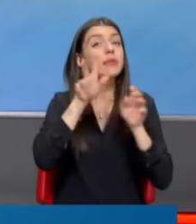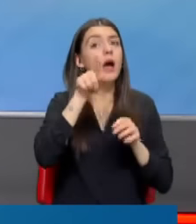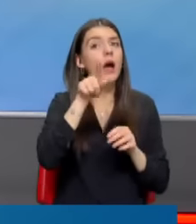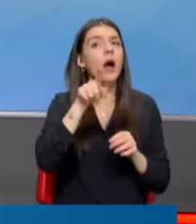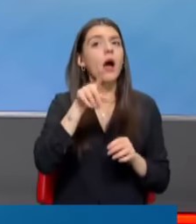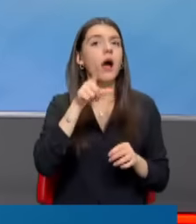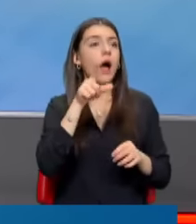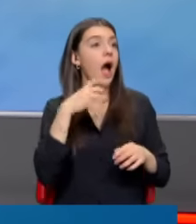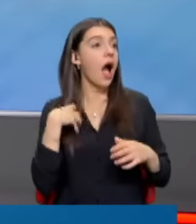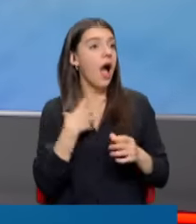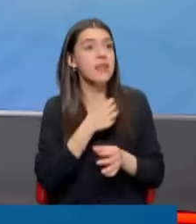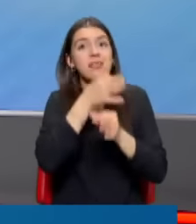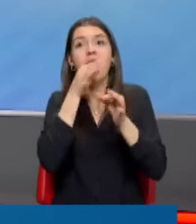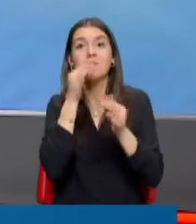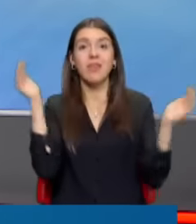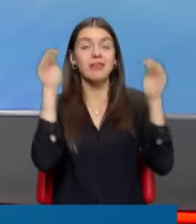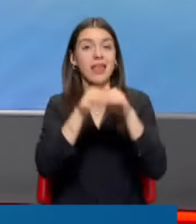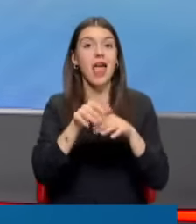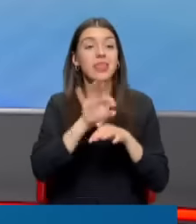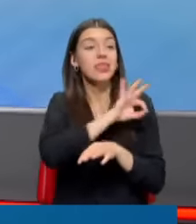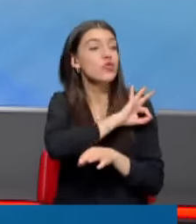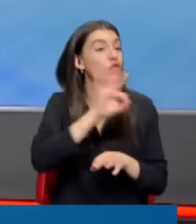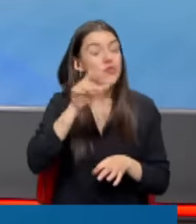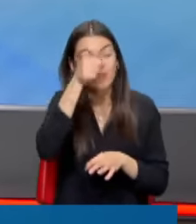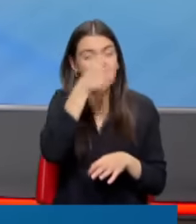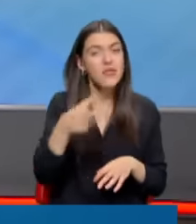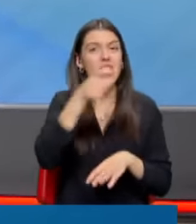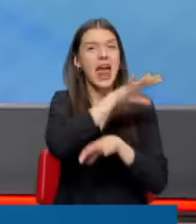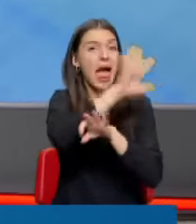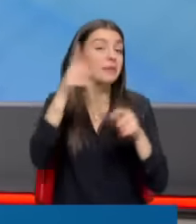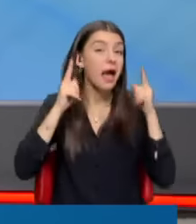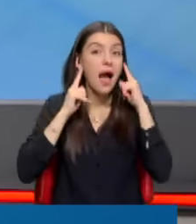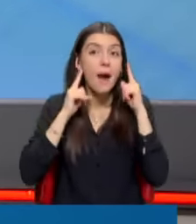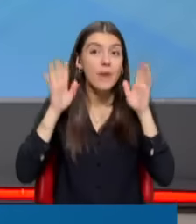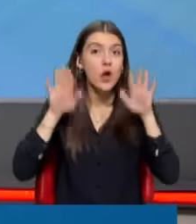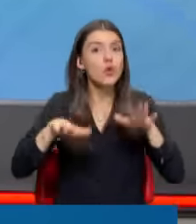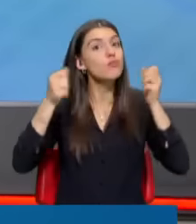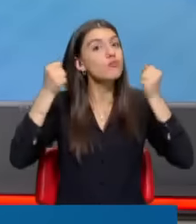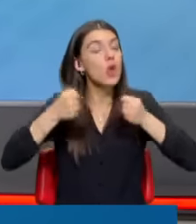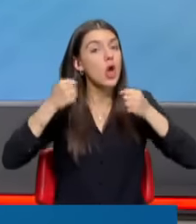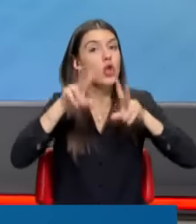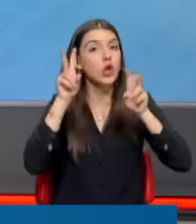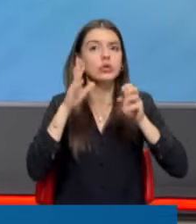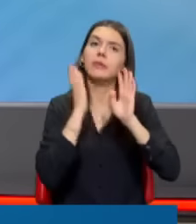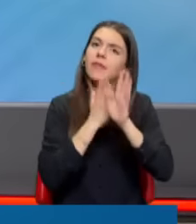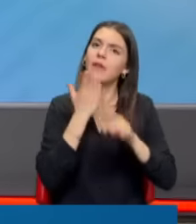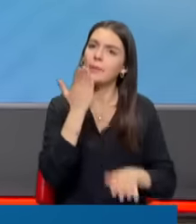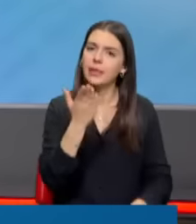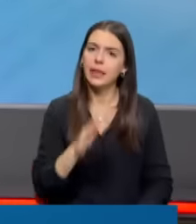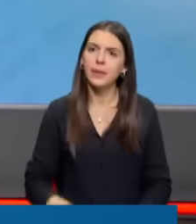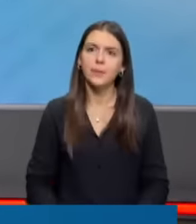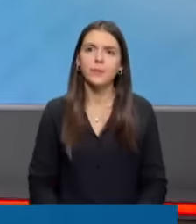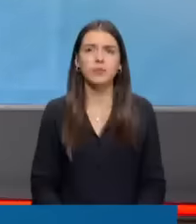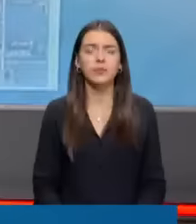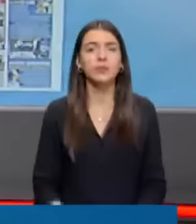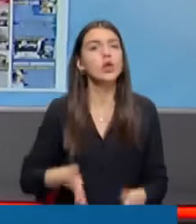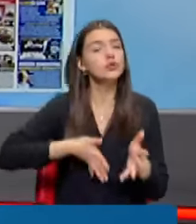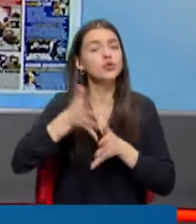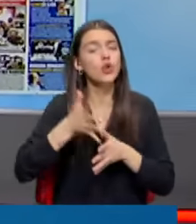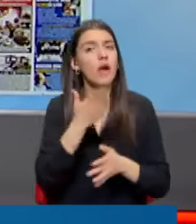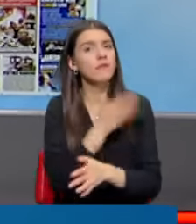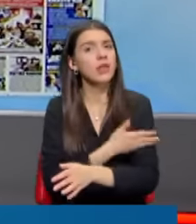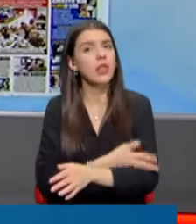ana akım medyaya yayılıp tüm Türkiye'nin haberdar olduğu hale gelen boykot mevzusuyla devam edelim. Sokaktaki